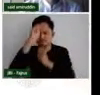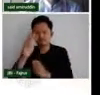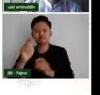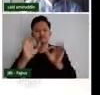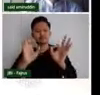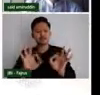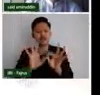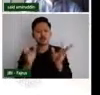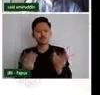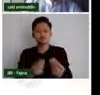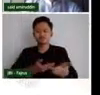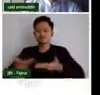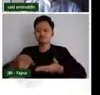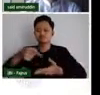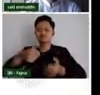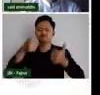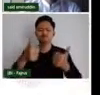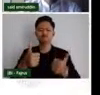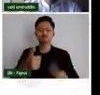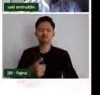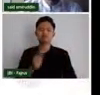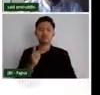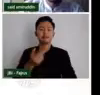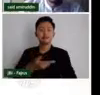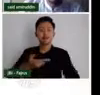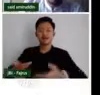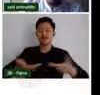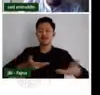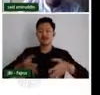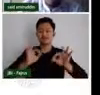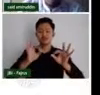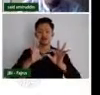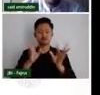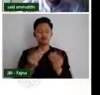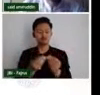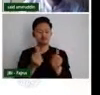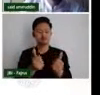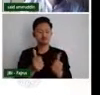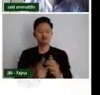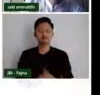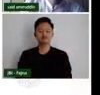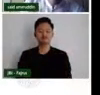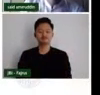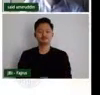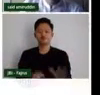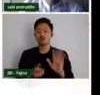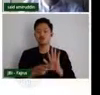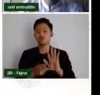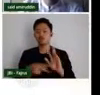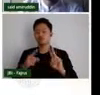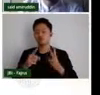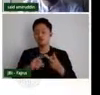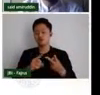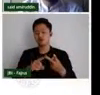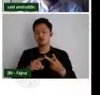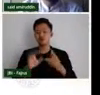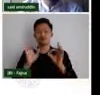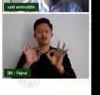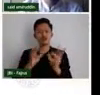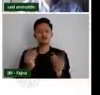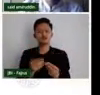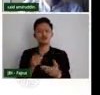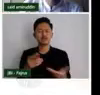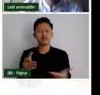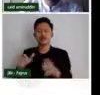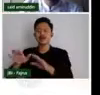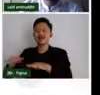layanan ini, mungkin adanya layanan pendidikan inklusif ini. Kemudian pada bagian kedua juga disebutkan pendidikan inklusif adalah penempatan anak berkelainan